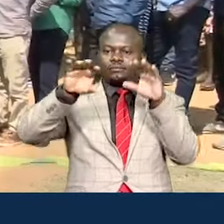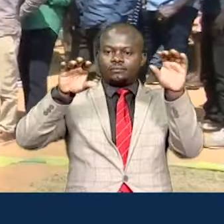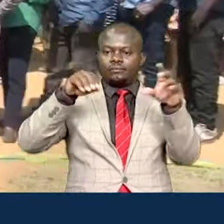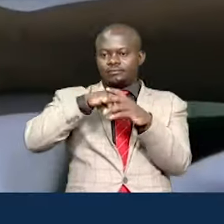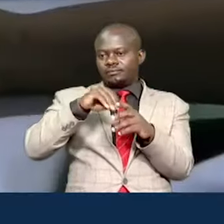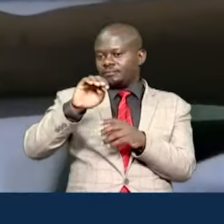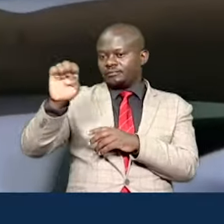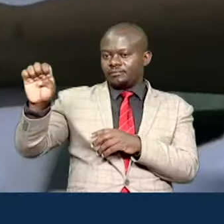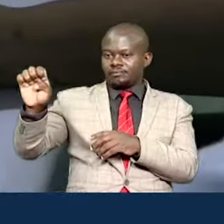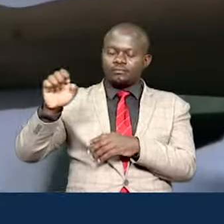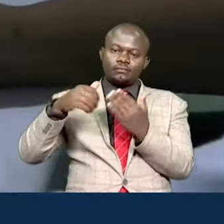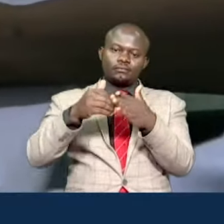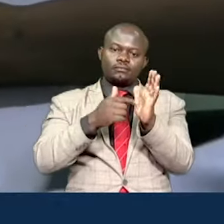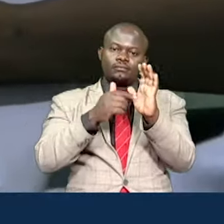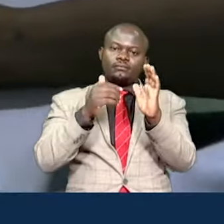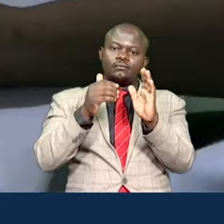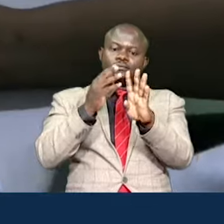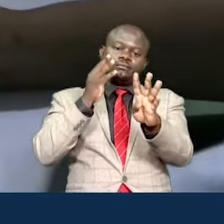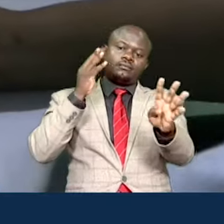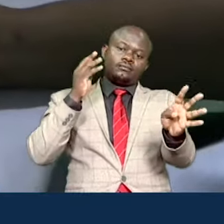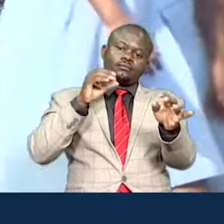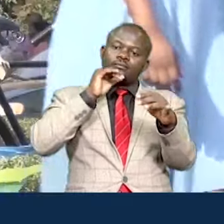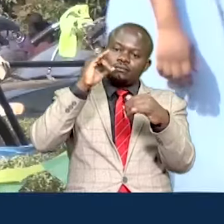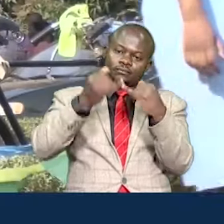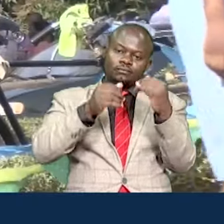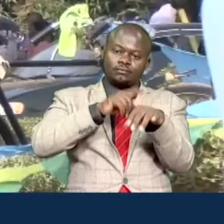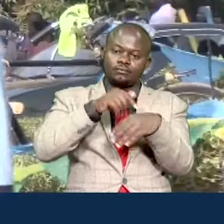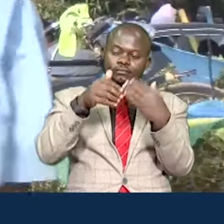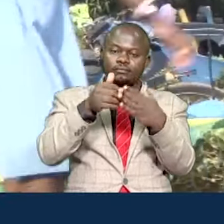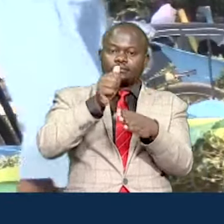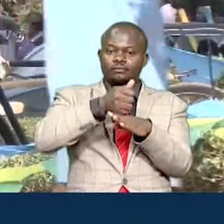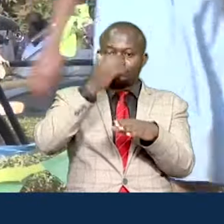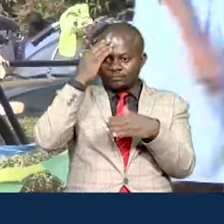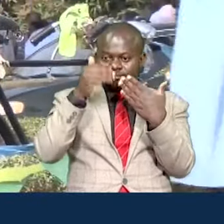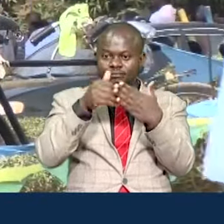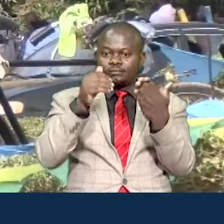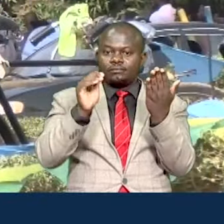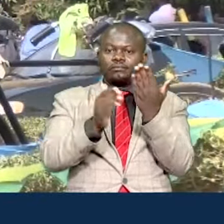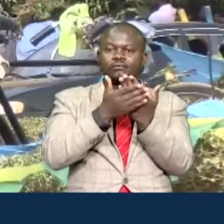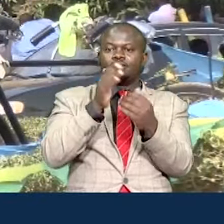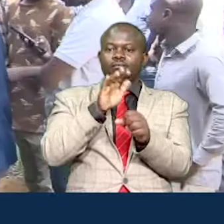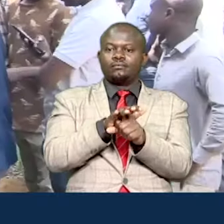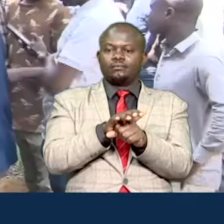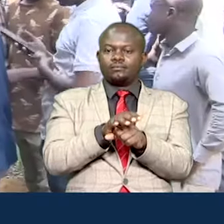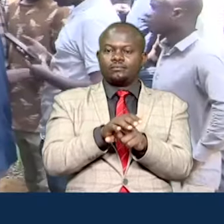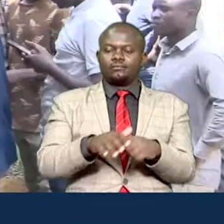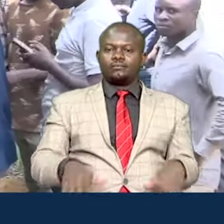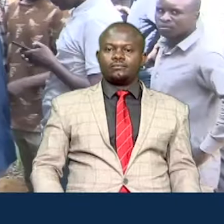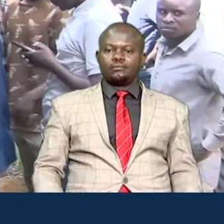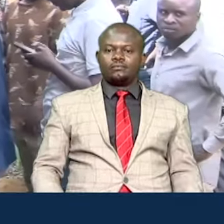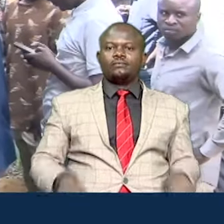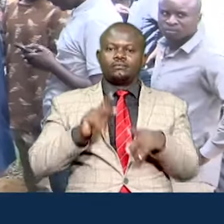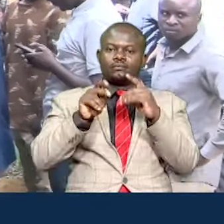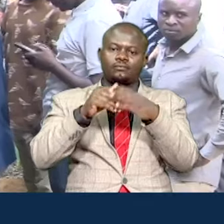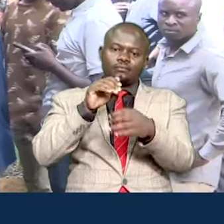ntara y'Iburasirazuba bagaragaza ko imirongo miremire no kudasoreza ku gihe cyagenwe byatewe n'uko abari ku mugereka baje ari benshi. Aracyo abantu ni